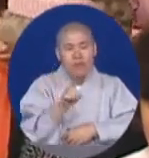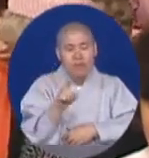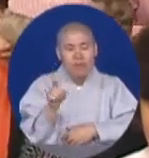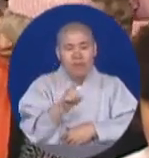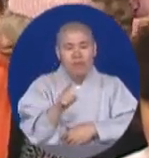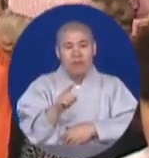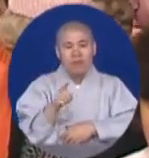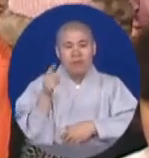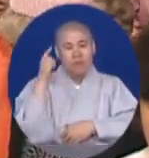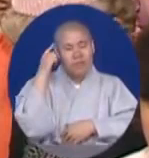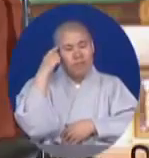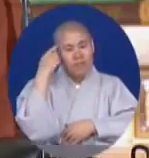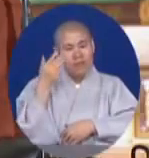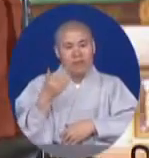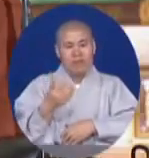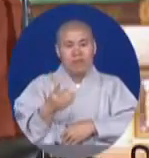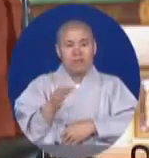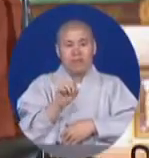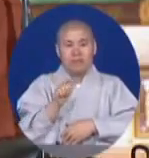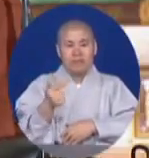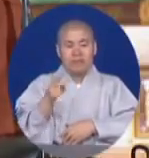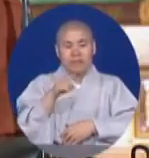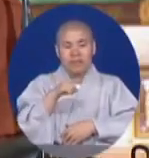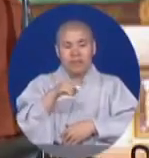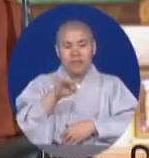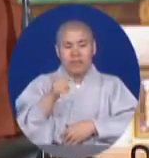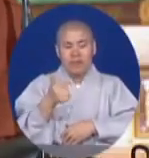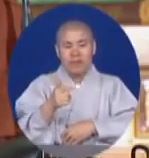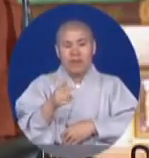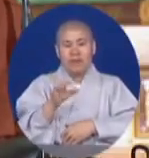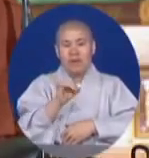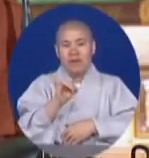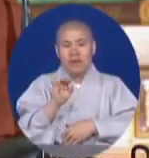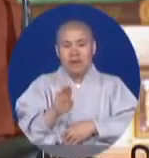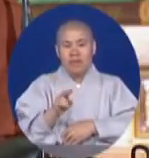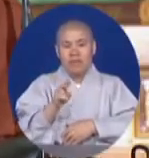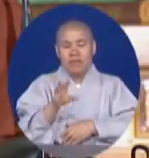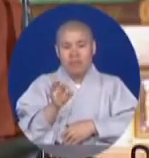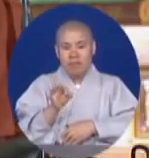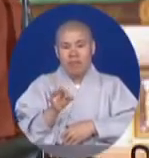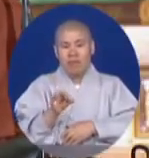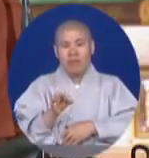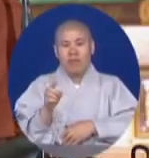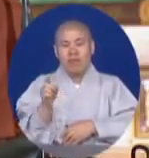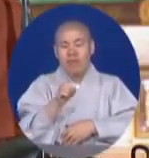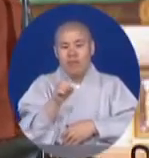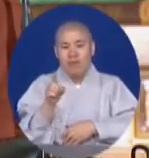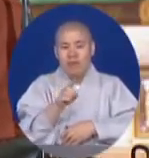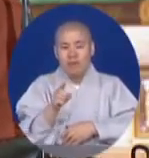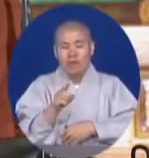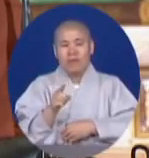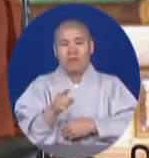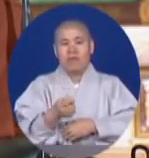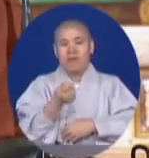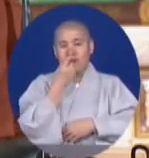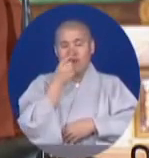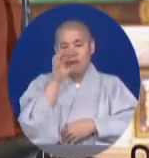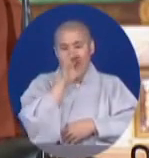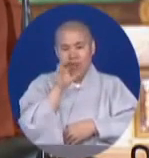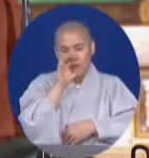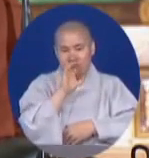수행이에요. 묻는 그놈이 뭐냐? 뭐 안신인명이 뭐다? 이거 학습이에요. 수행이라는 건 묻는 그놈이 뭐냐?